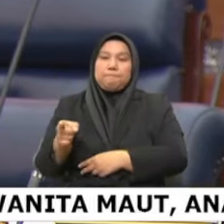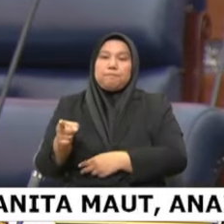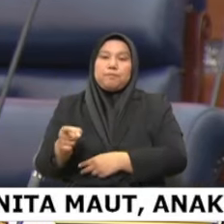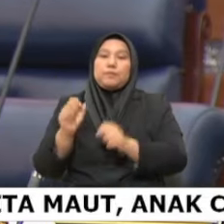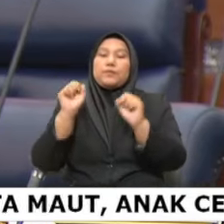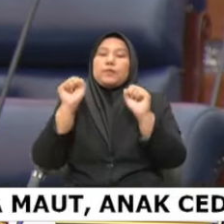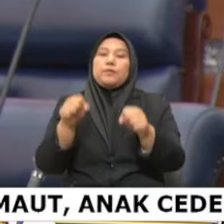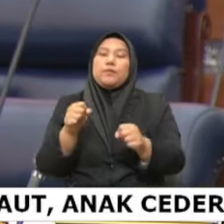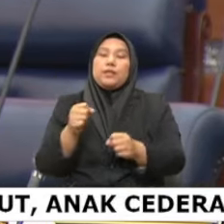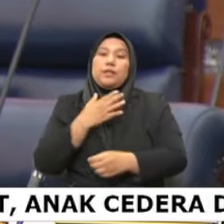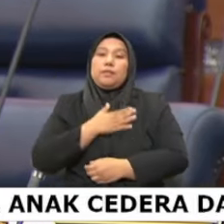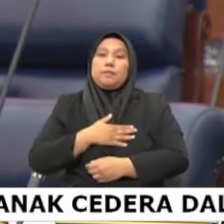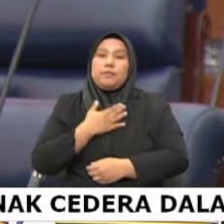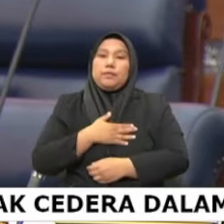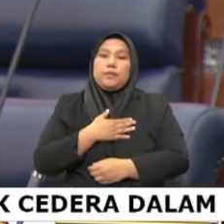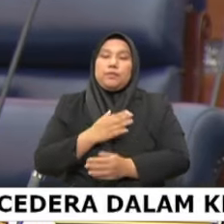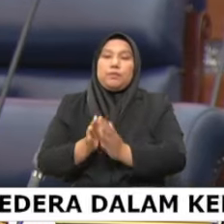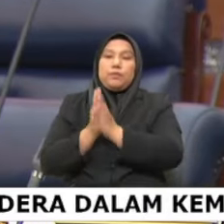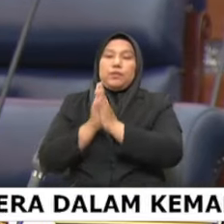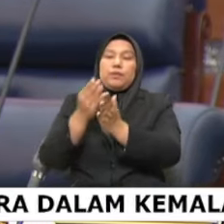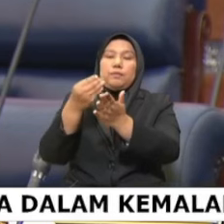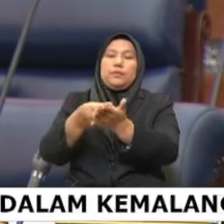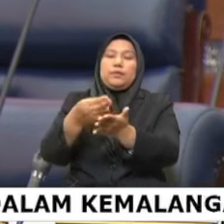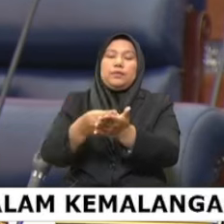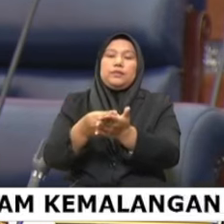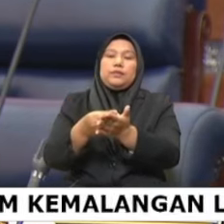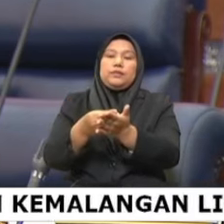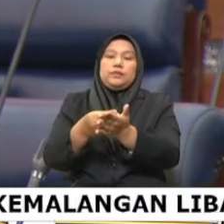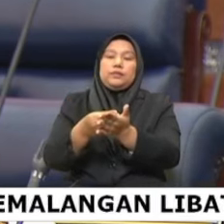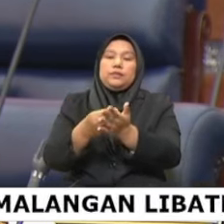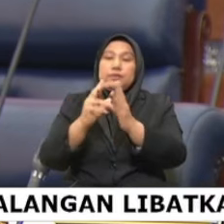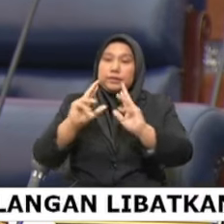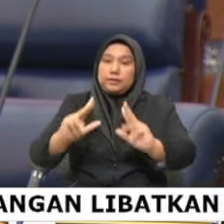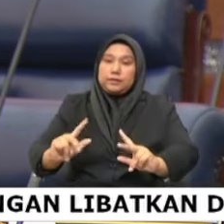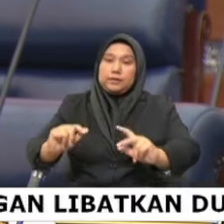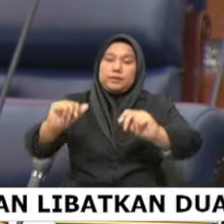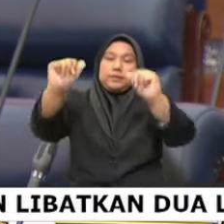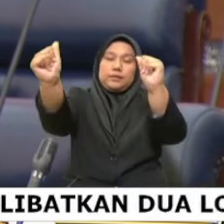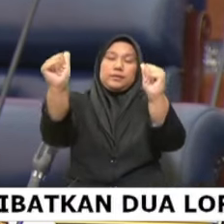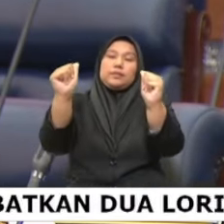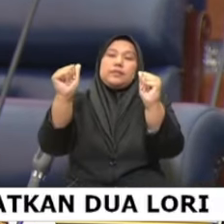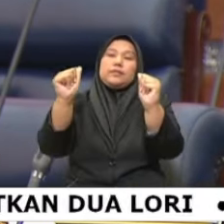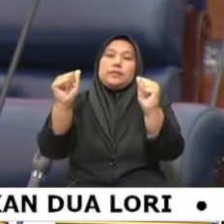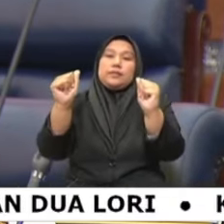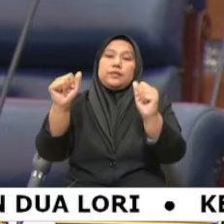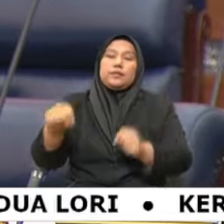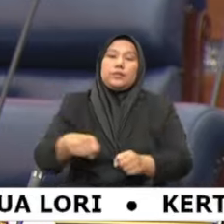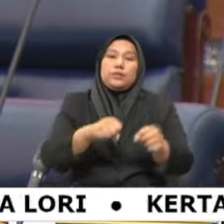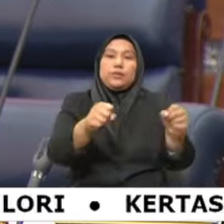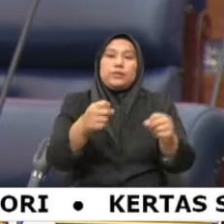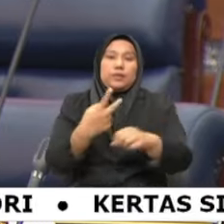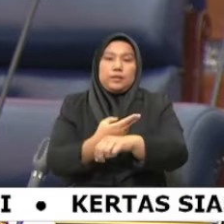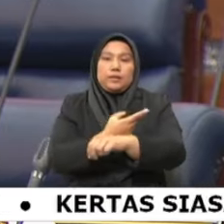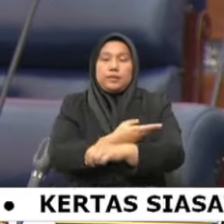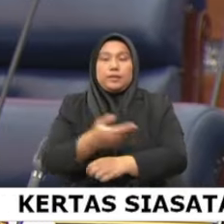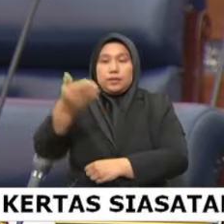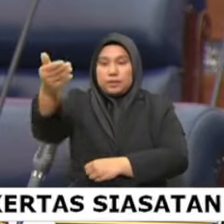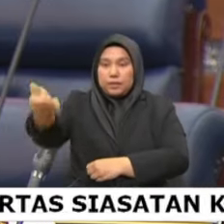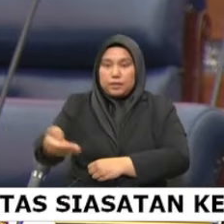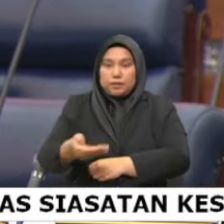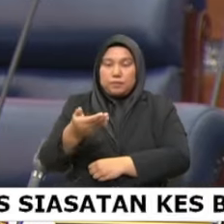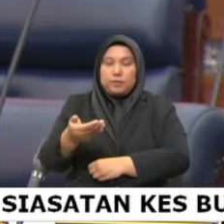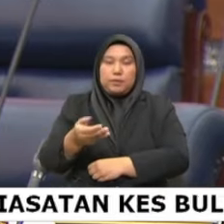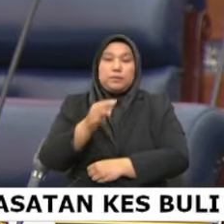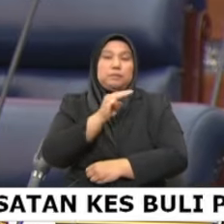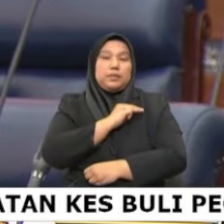permohonan peruntukan di bawah Kementerian Pelancongan untuk menaik taraf infrastruktur pelancongan Sungai Siput? Dan saya menjemput Yang Berhormat Menteri